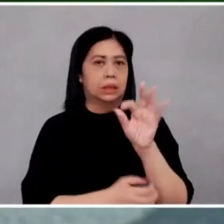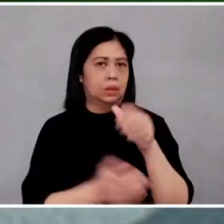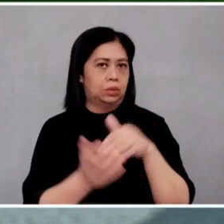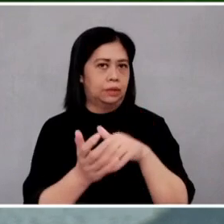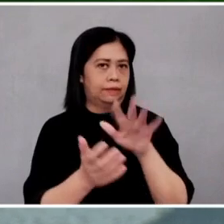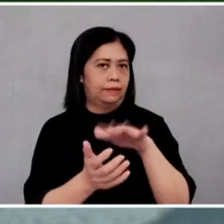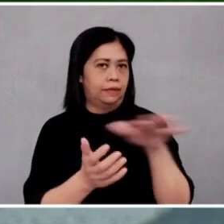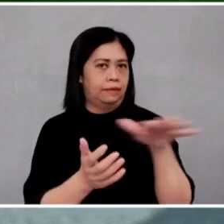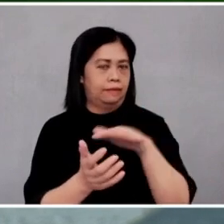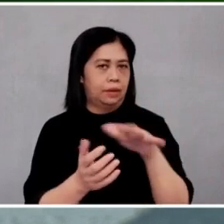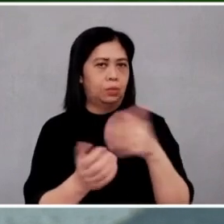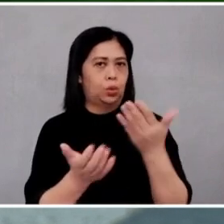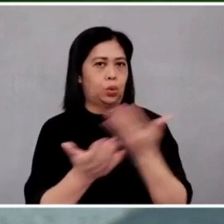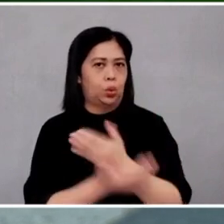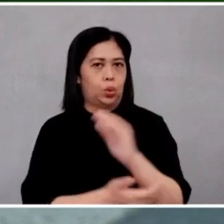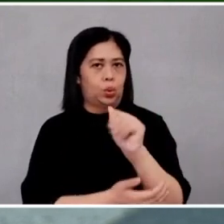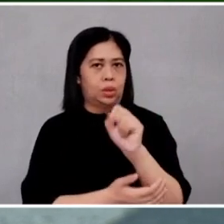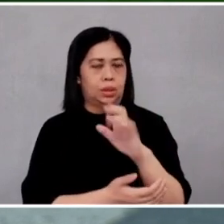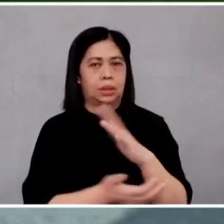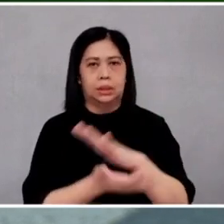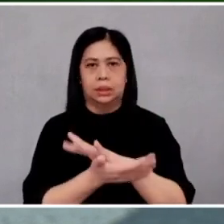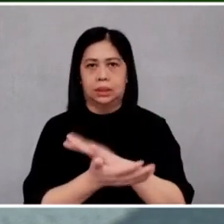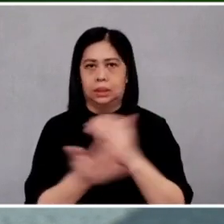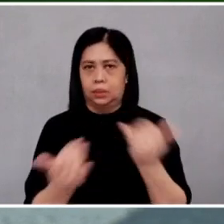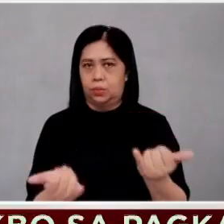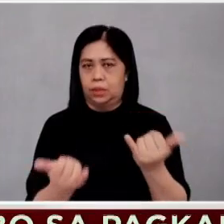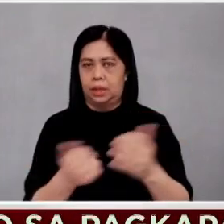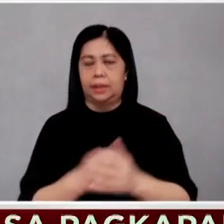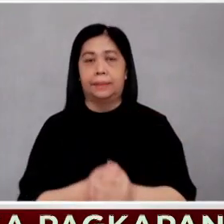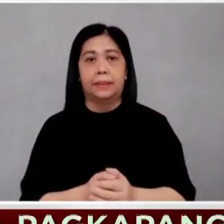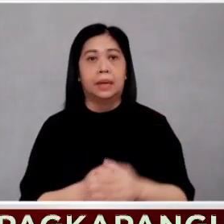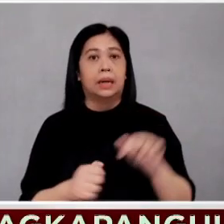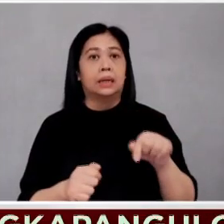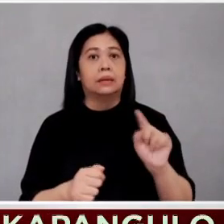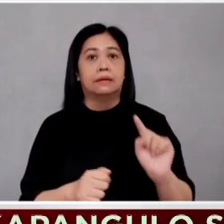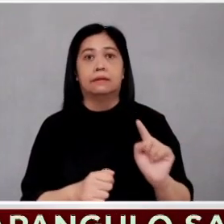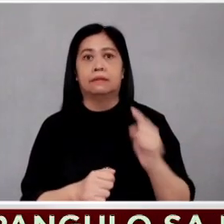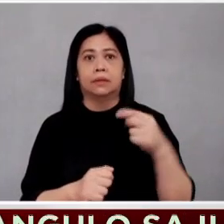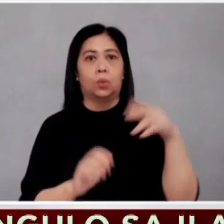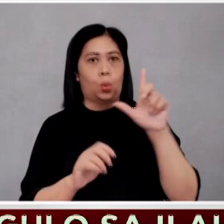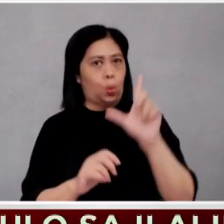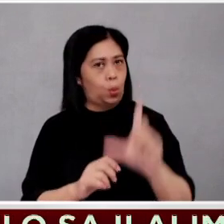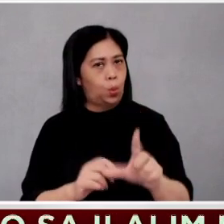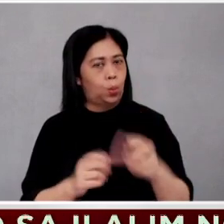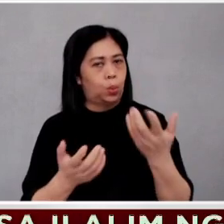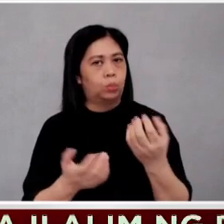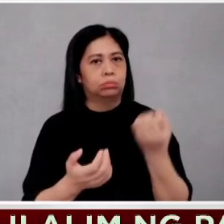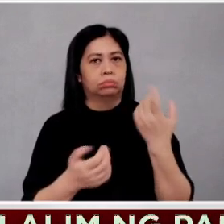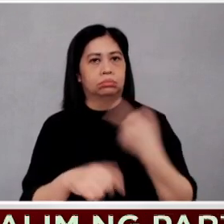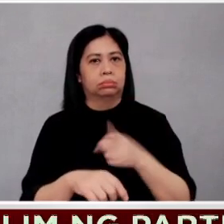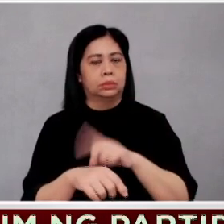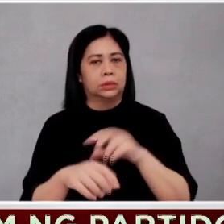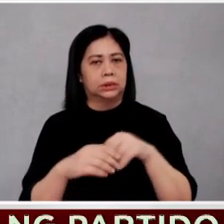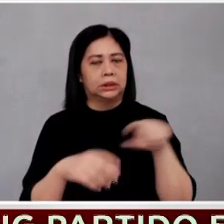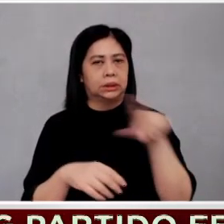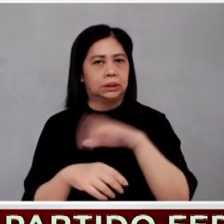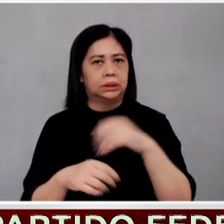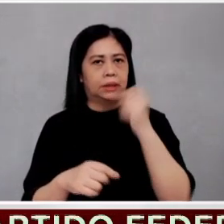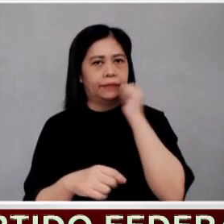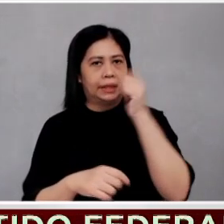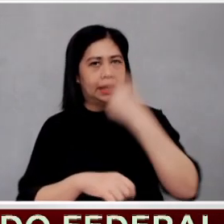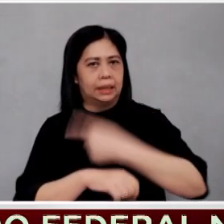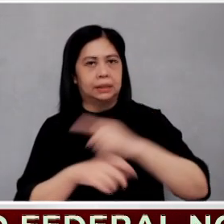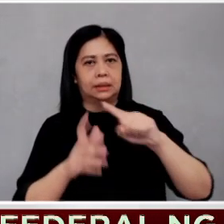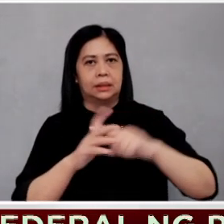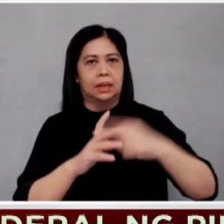9,055 na bagong kaso ng COVID-19 ngayong araw. Ito na po ang pinakamababa na bilang ng kaso na naitala sa kada araw simula